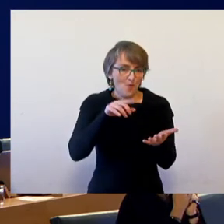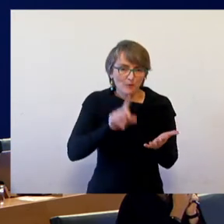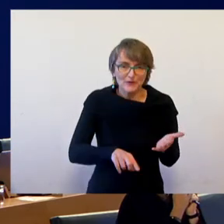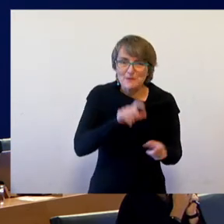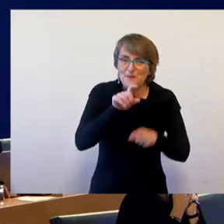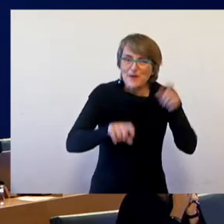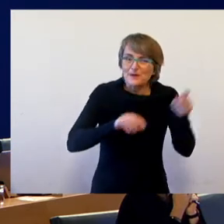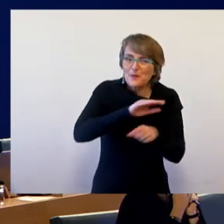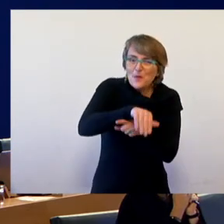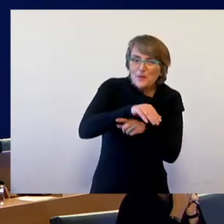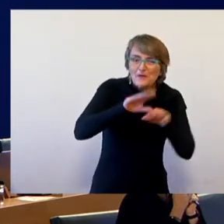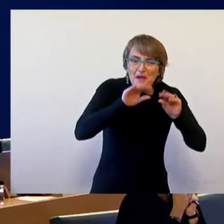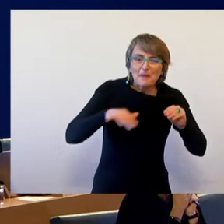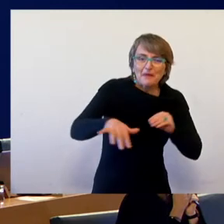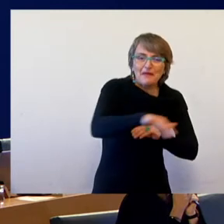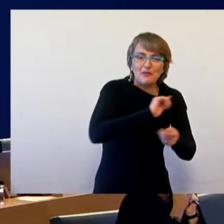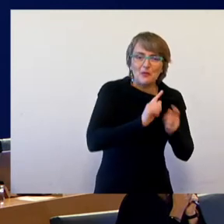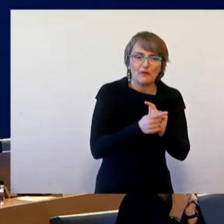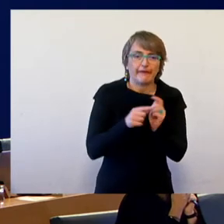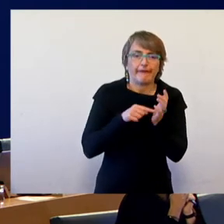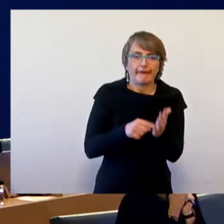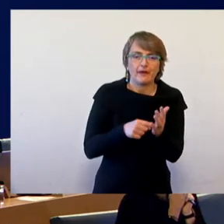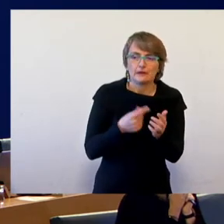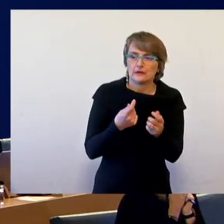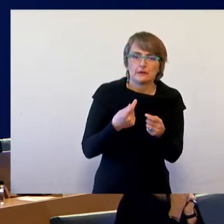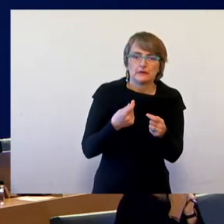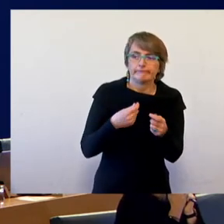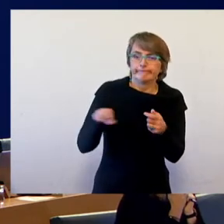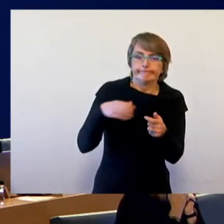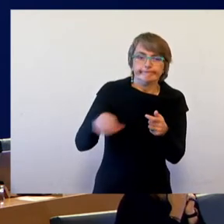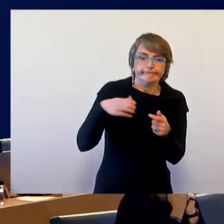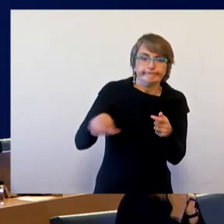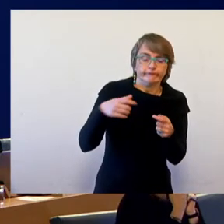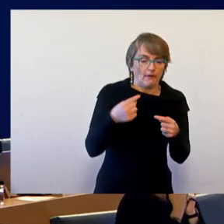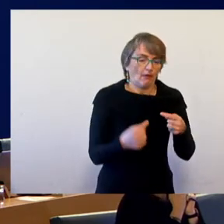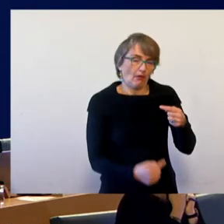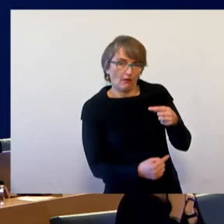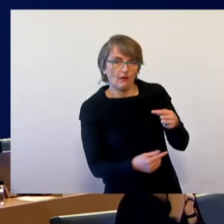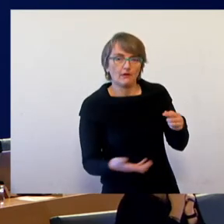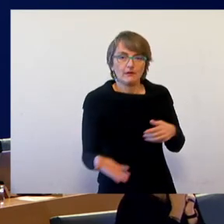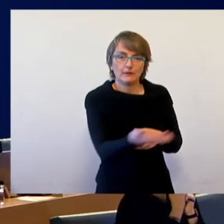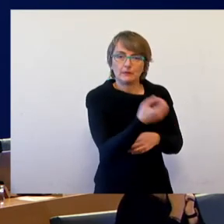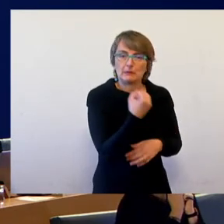Montpelliérains? Maintenant, si vraiment vous comptez et vous avez